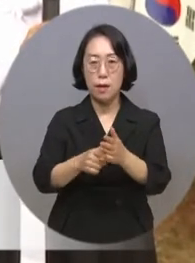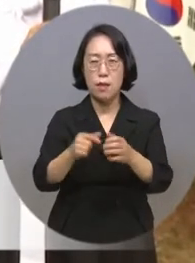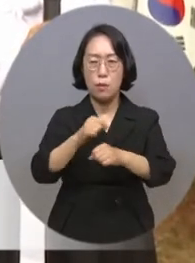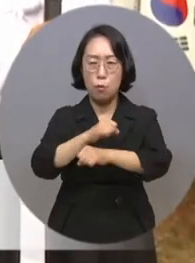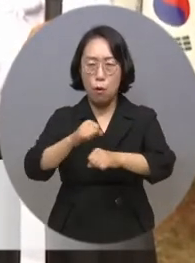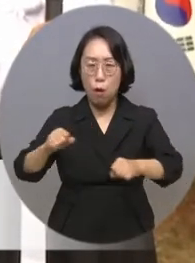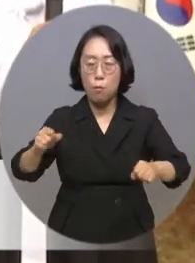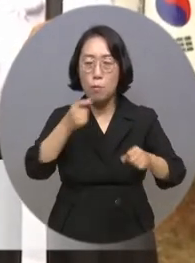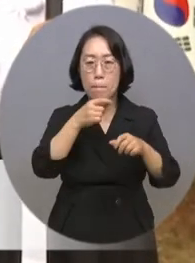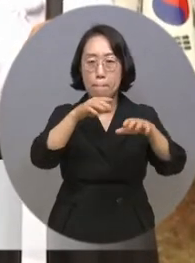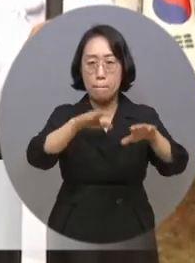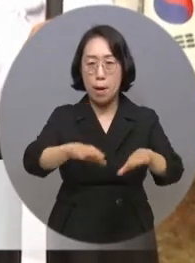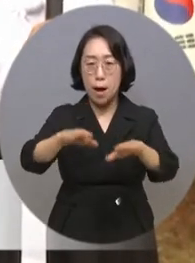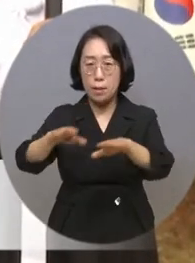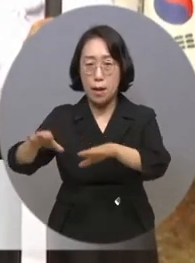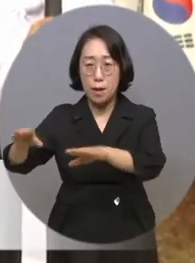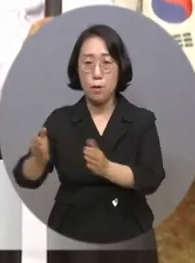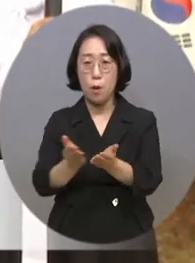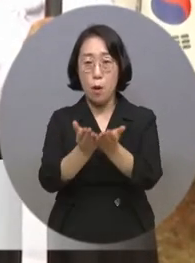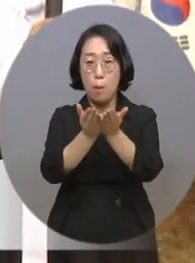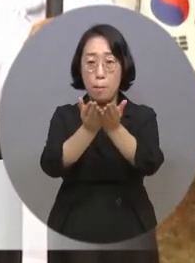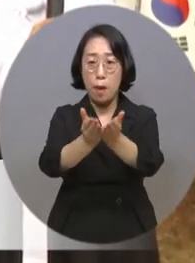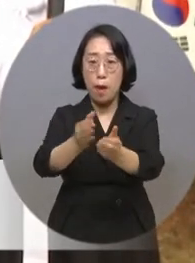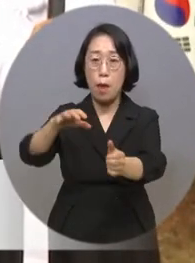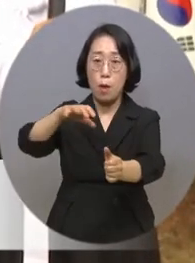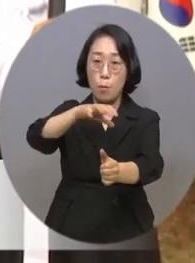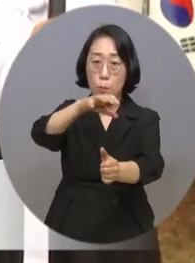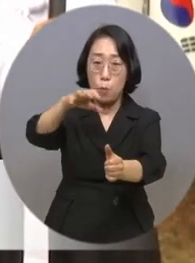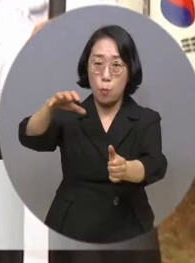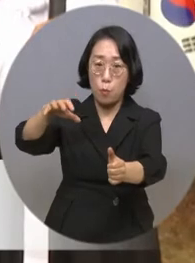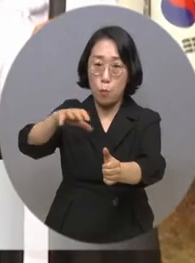망망대에서 빗길을 열어주는 등대로